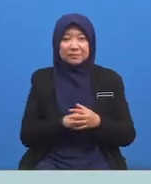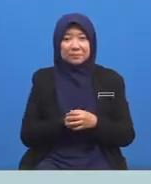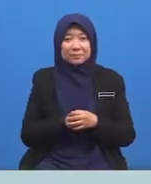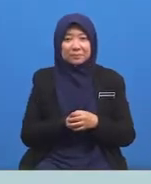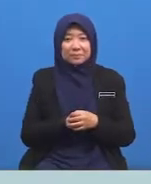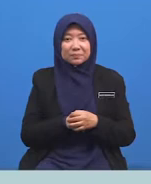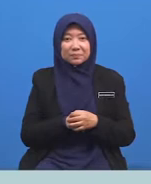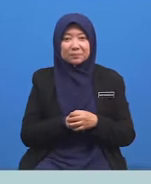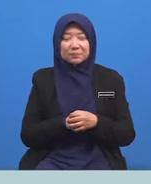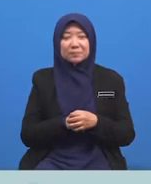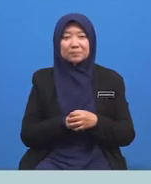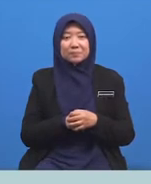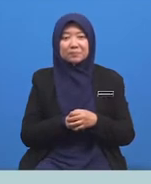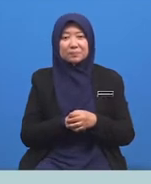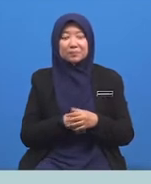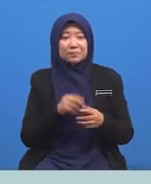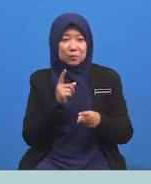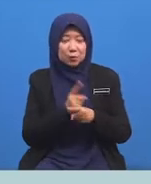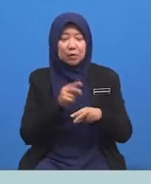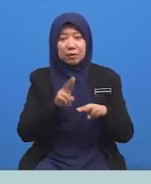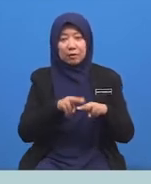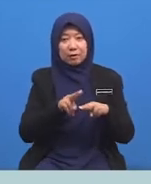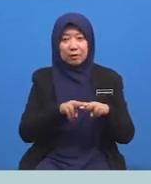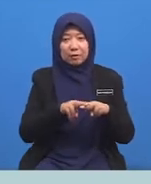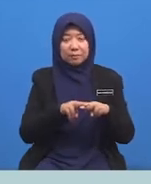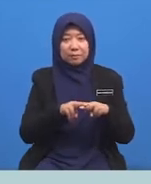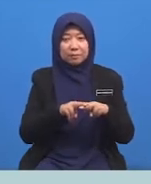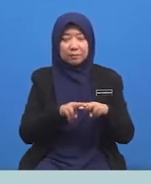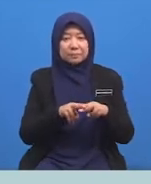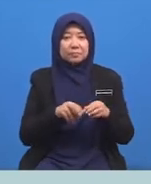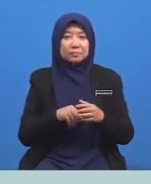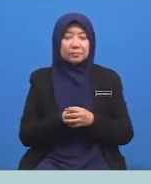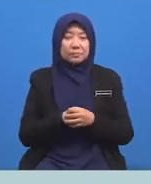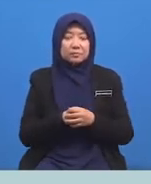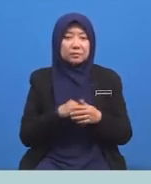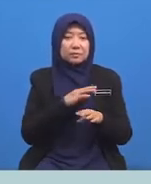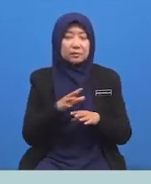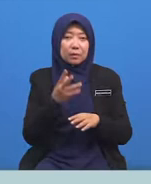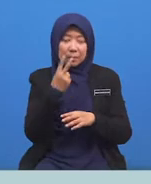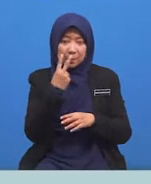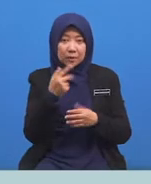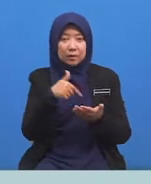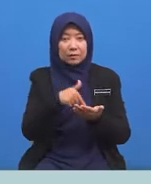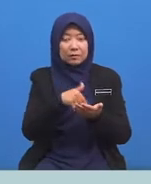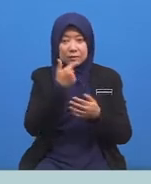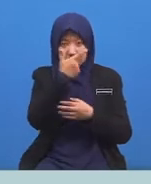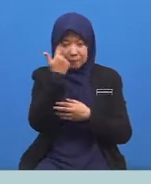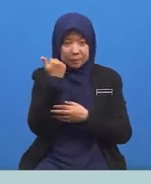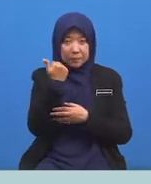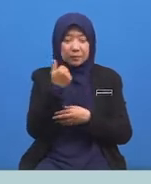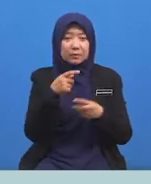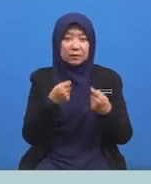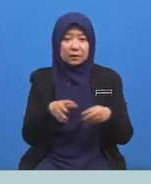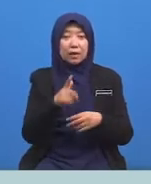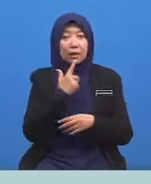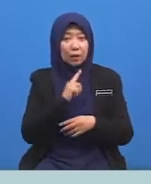Ya, tepat sekali. Garam tidak lagi kelihatan selepas diaduk di dalam air kerana ia telah